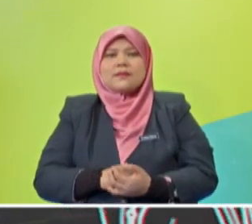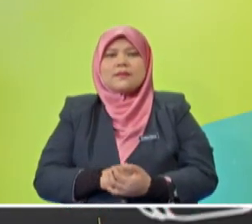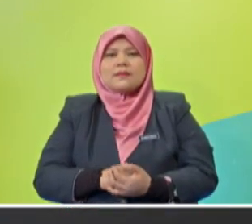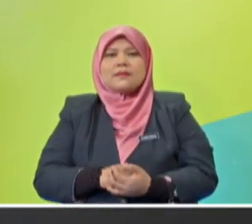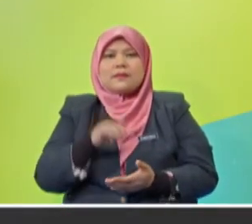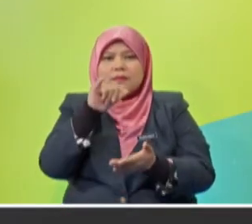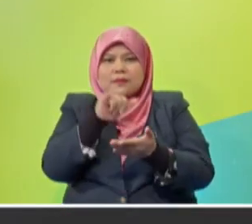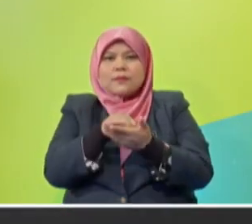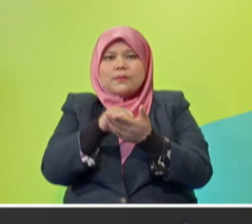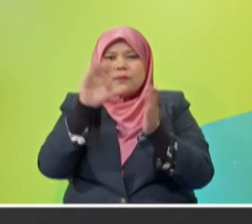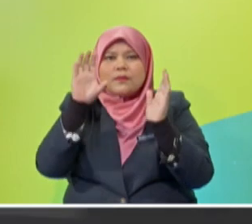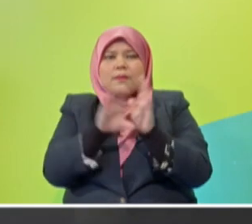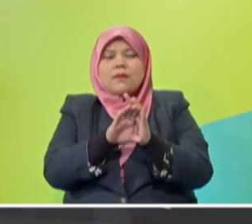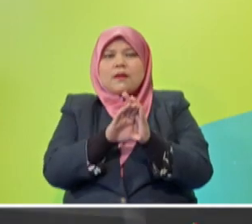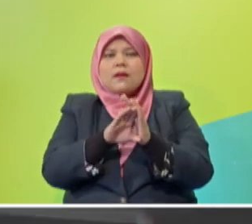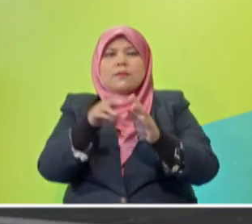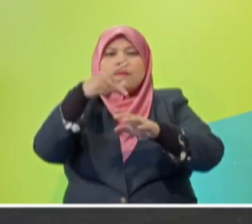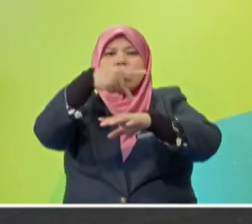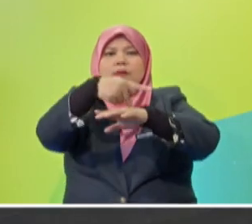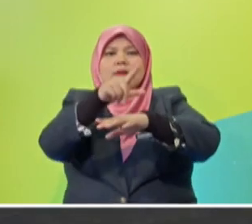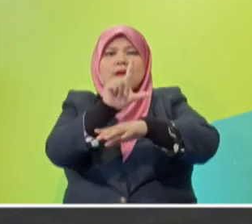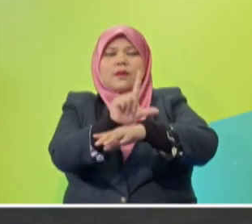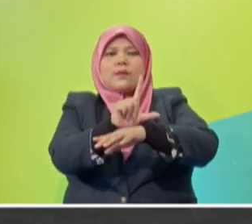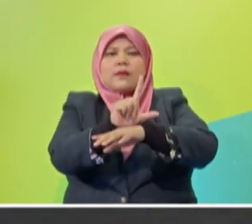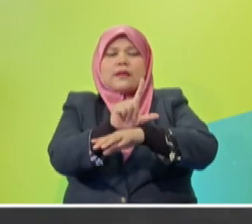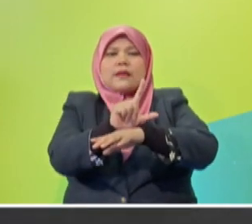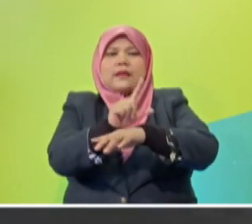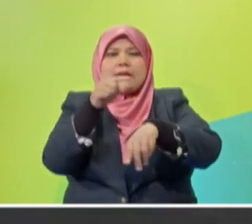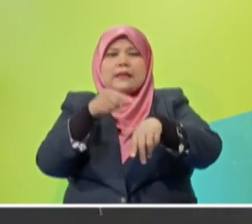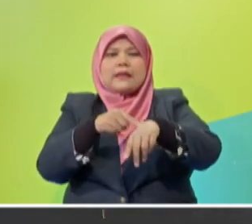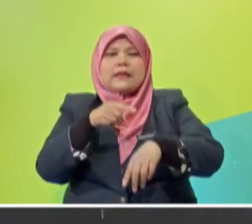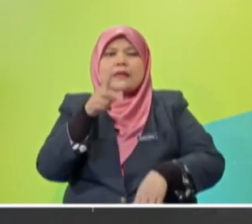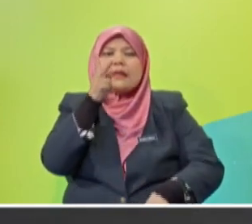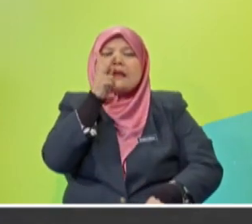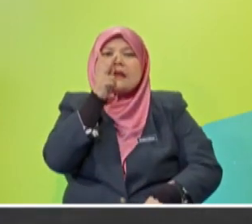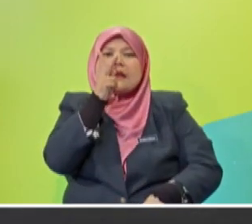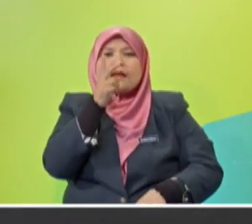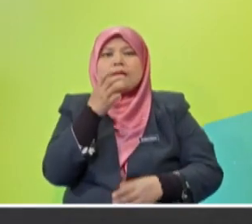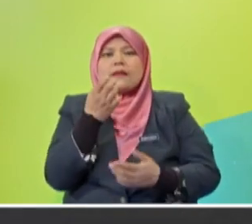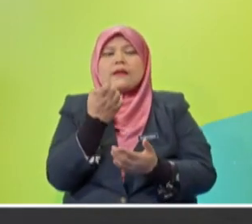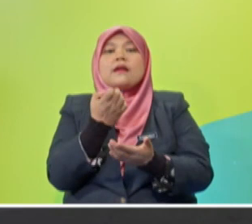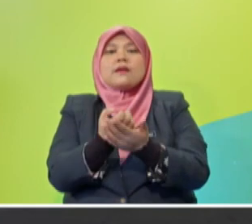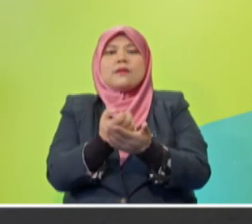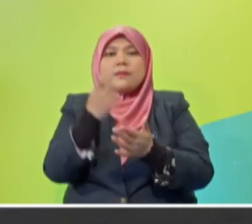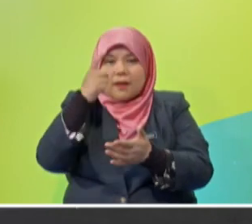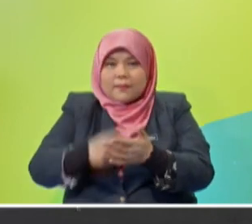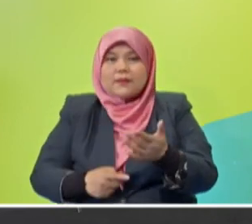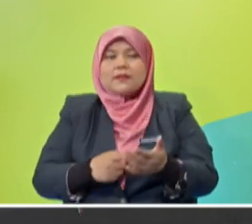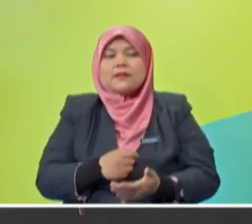Itu adalah Pulau Langkawi yang terletak di negeri Kedah. Okey. Aktiviti ekonomi apa kat sini? Yang selalu kita dengar